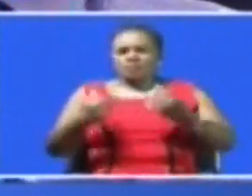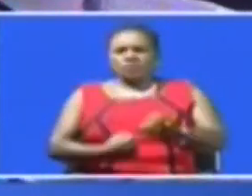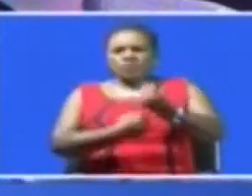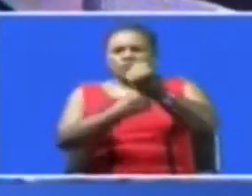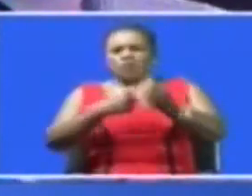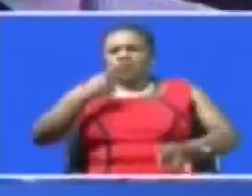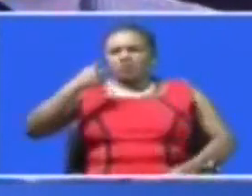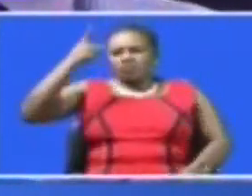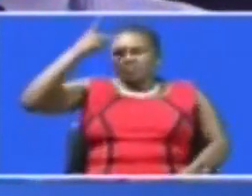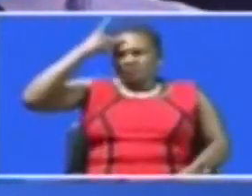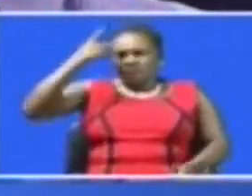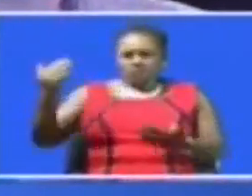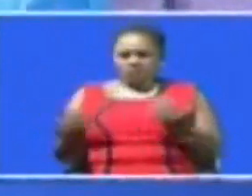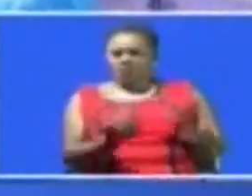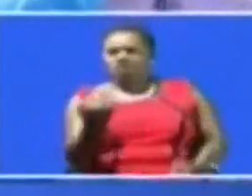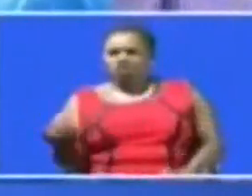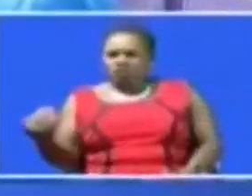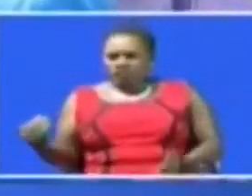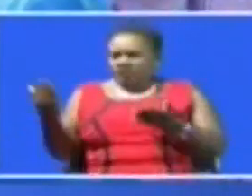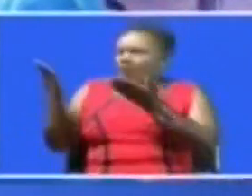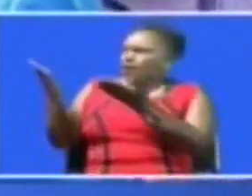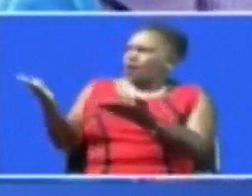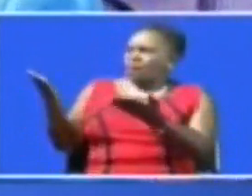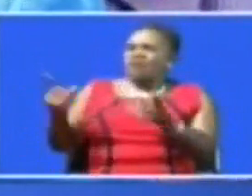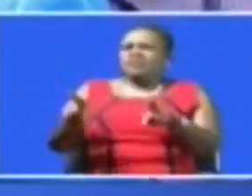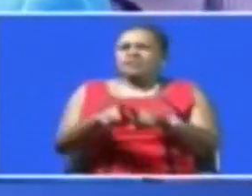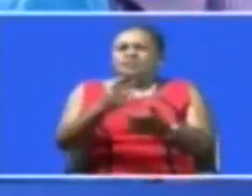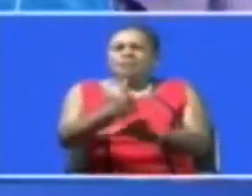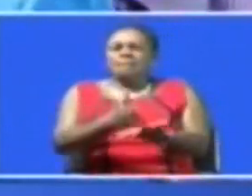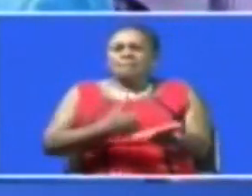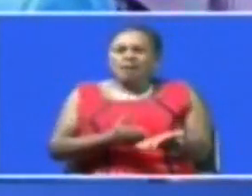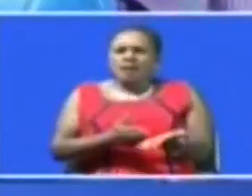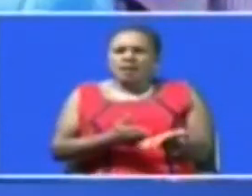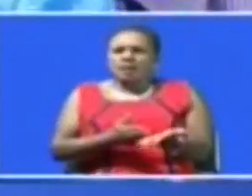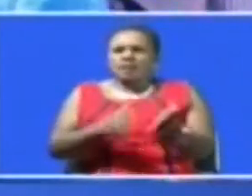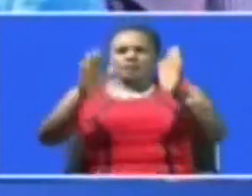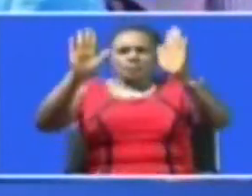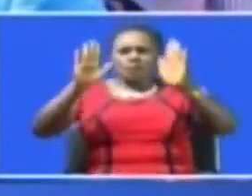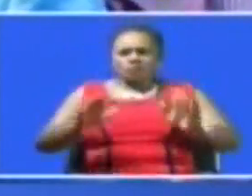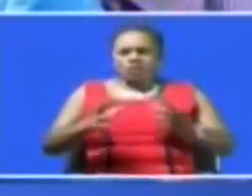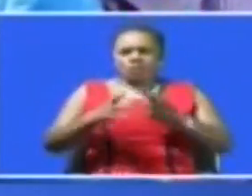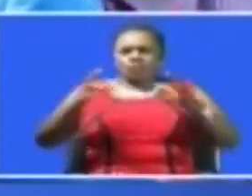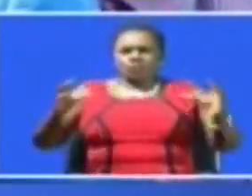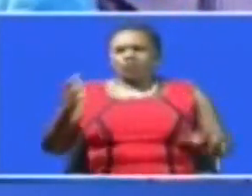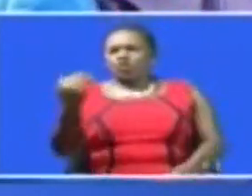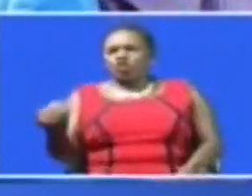support, and the parents who have brought their children here and are part of this important growth for these children is